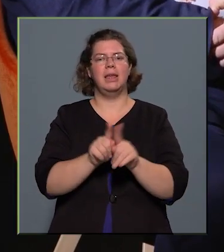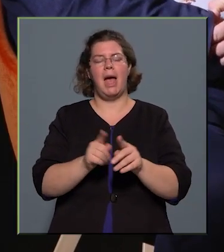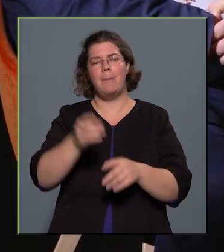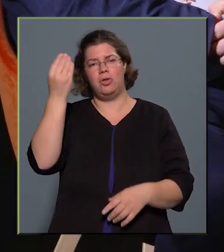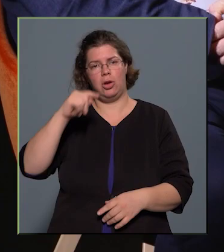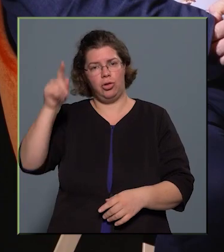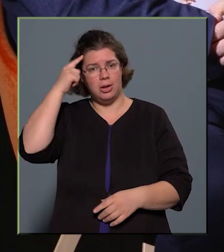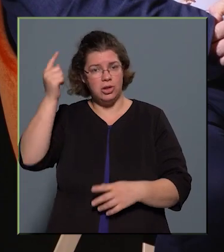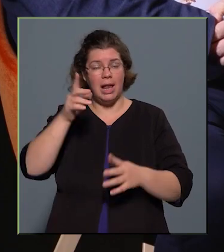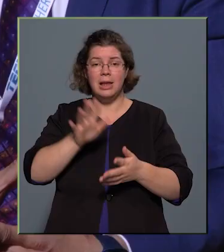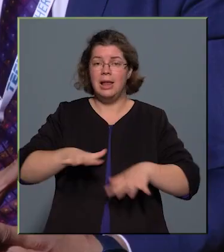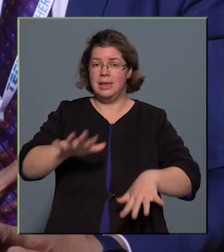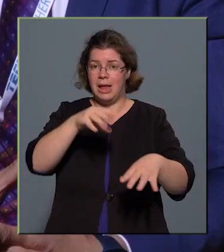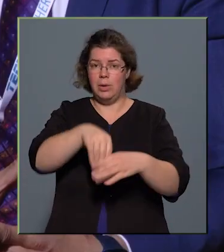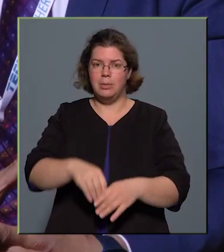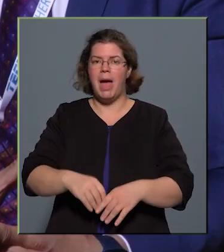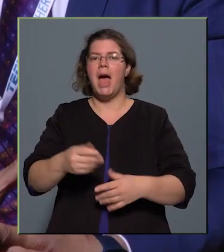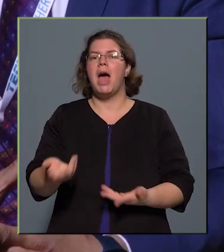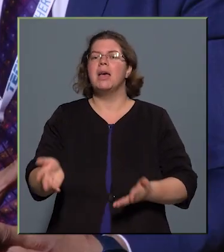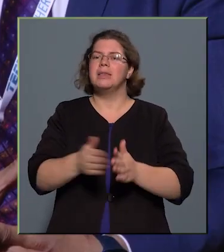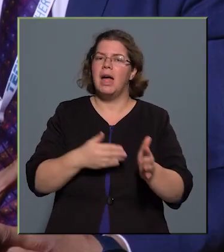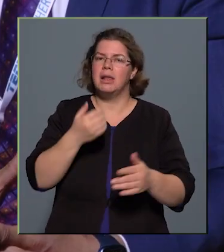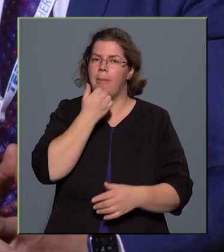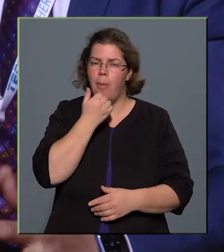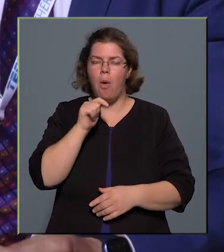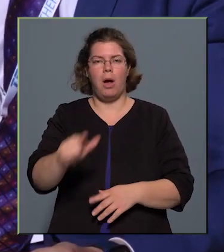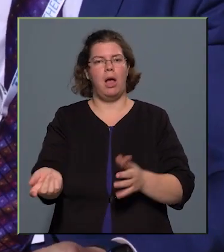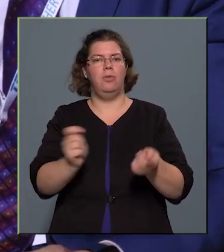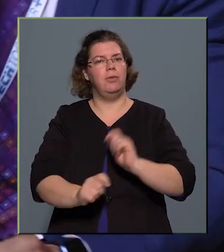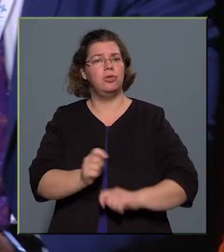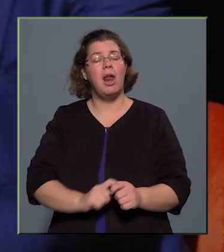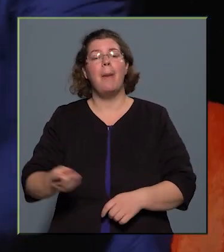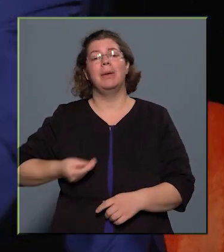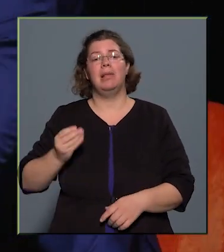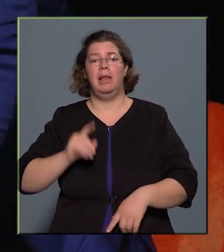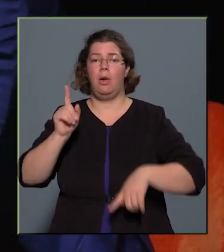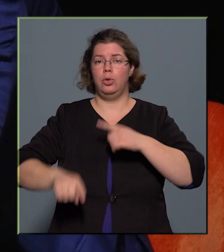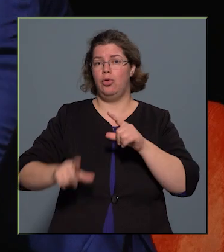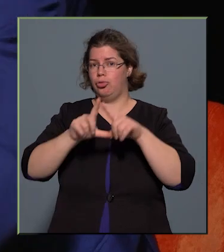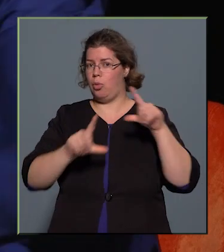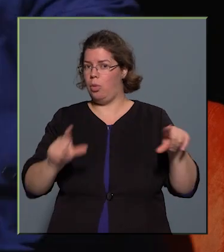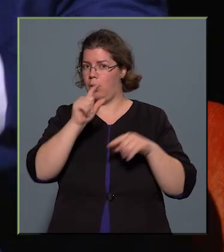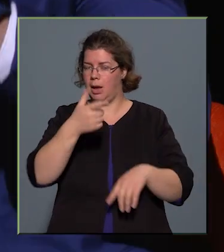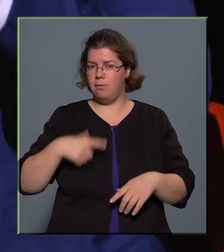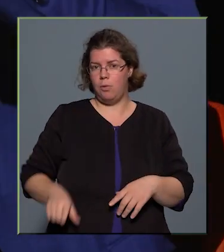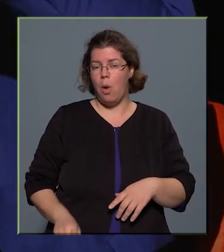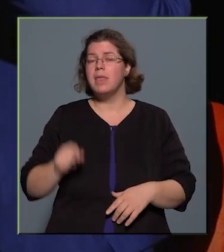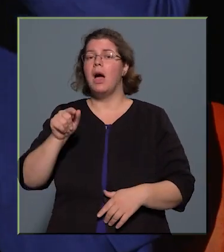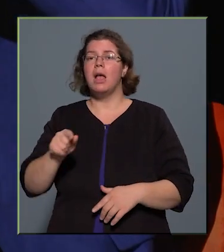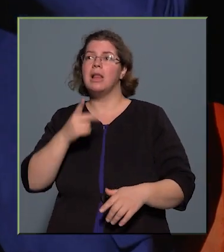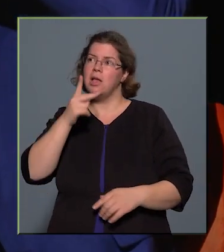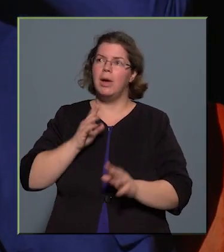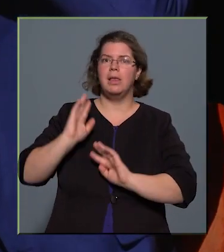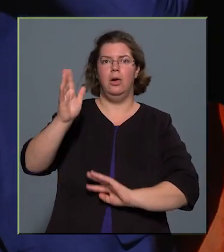intelligenciás területekbe, startupokat vásárol föl, mert mint hogy a prezentációmnak az utolsó fóliájában is szerepelt, azt látjuk, hogy ez a jövő.